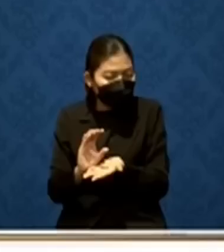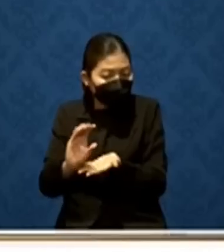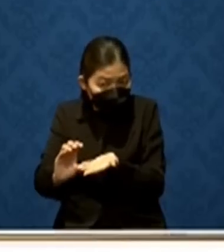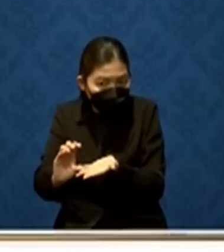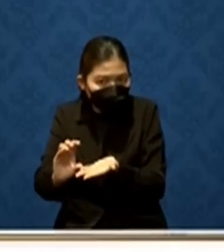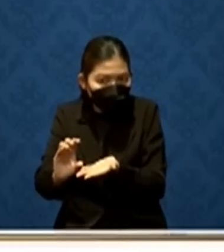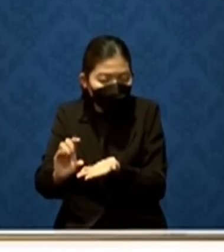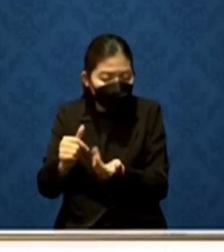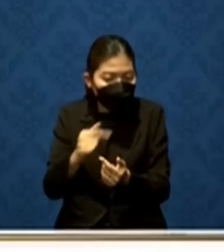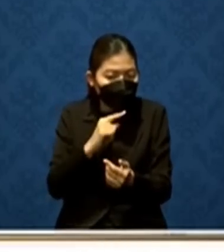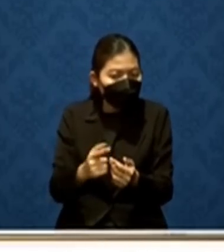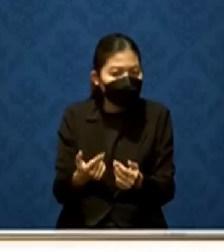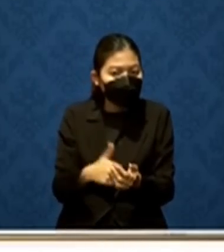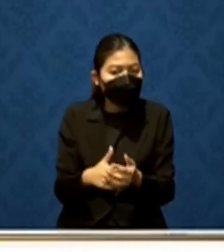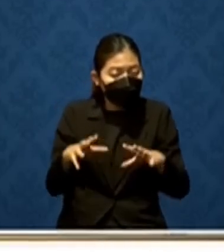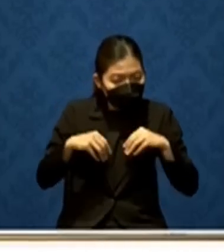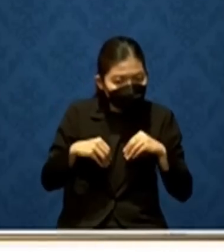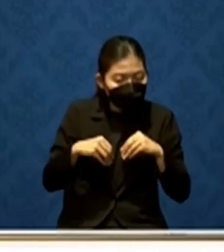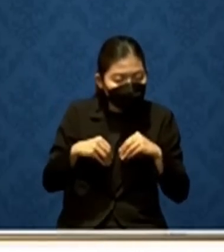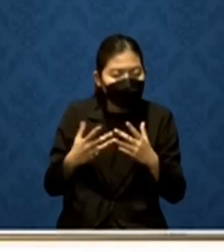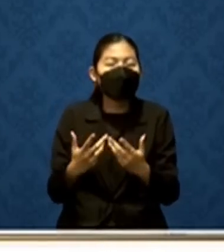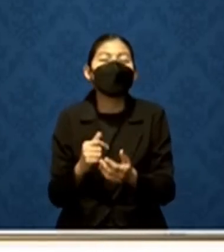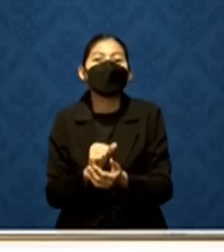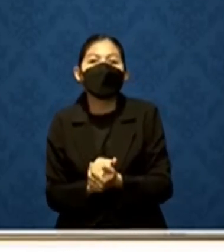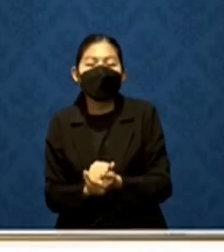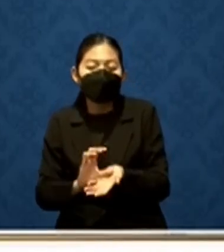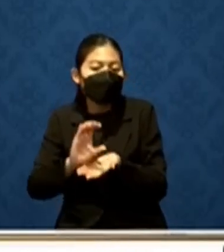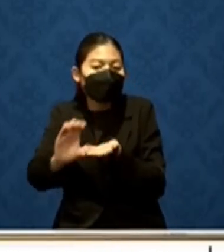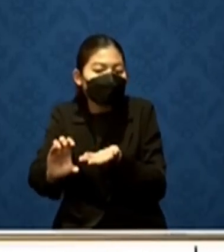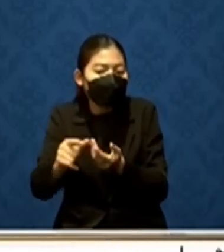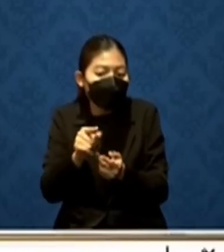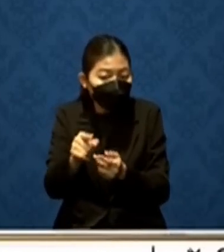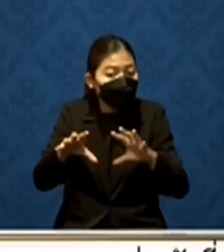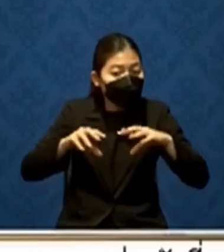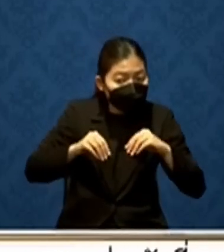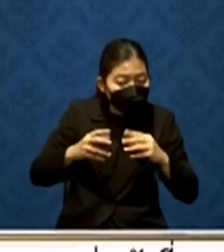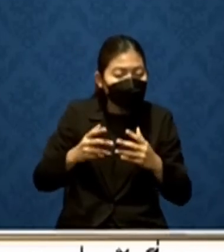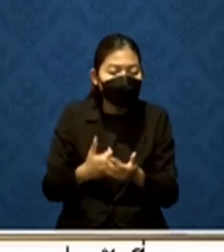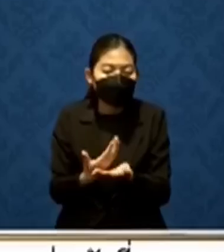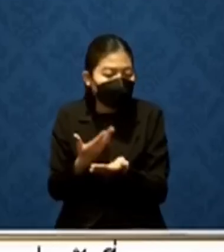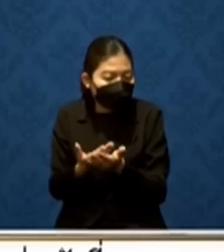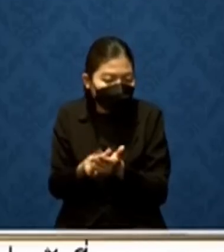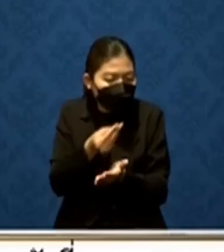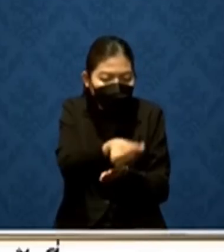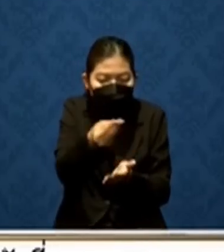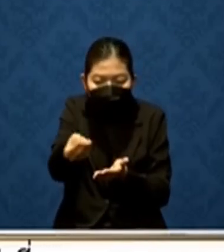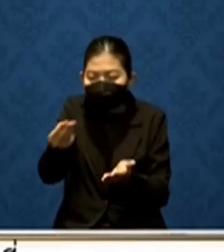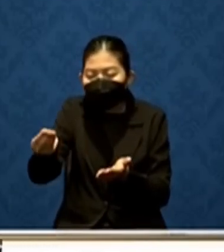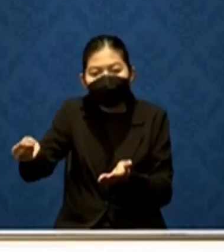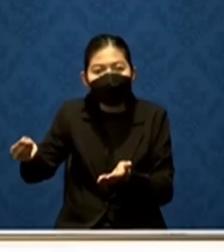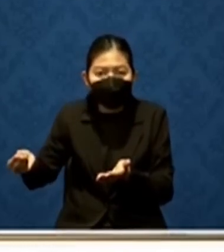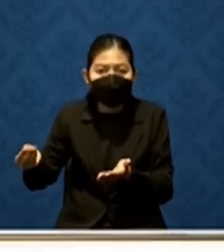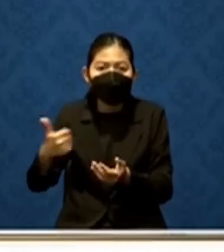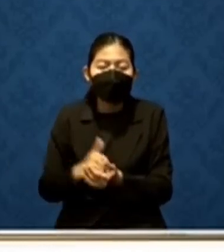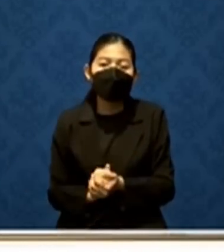เพื่อความอยู่รอดทางการเมืองผมเน้นนะครับมีการใช้เงินและการต่อ